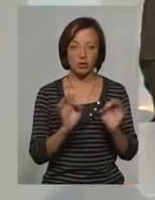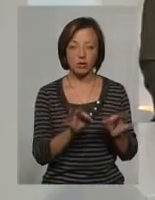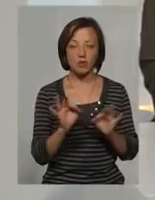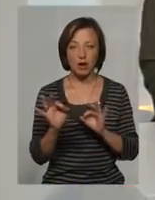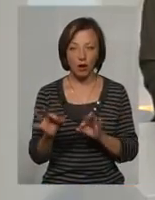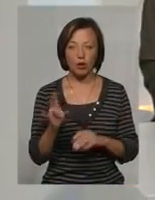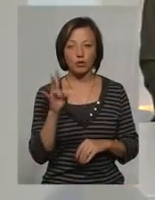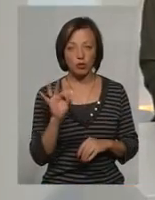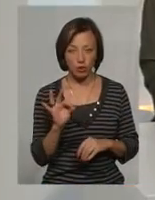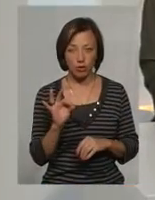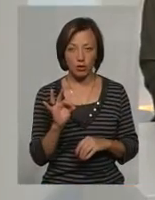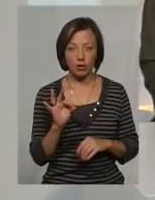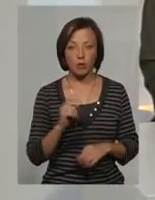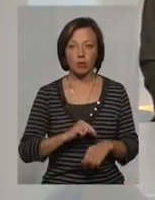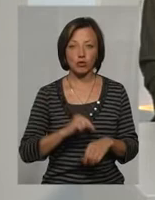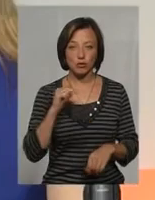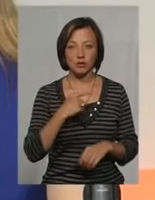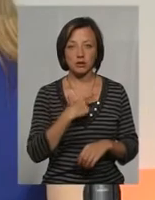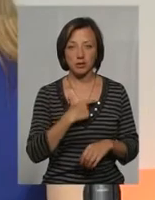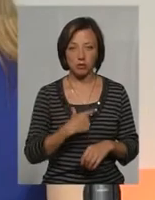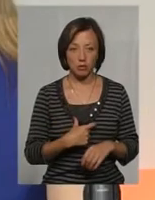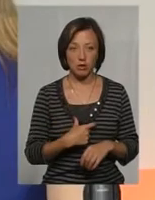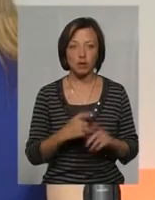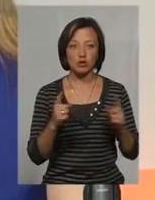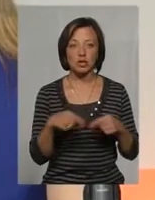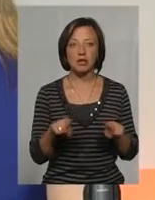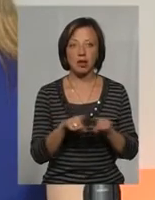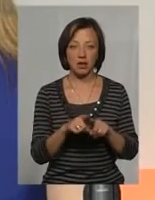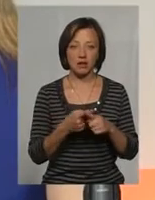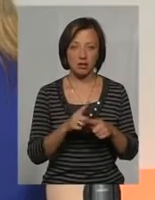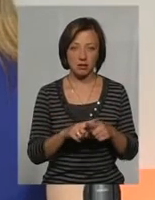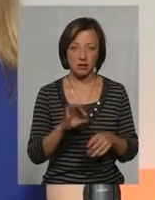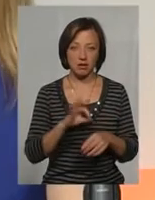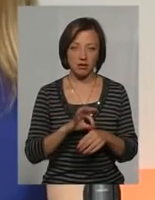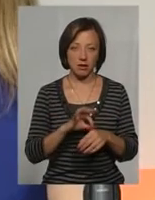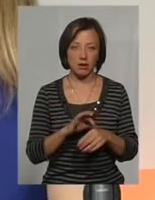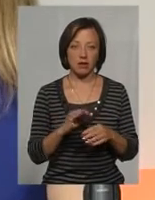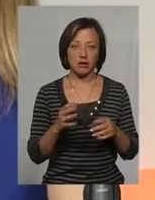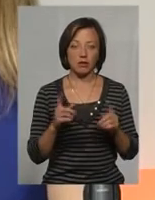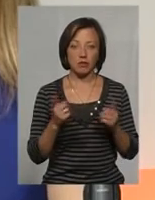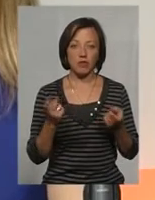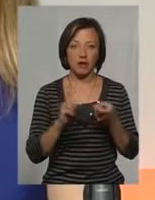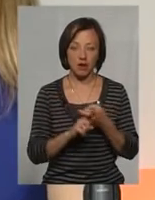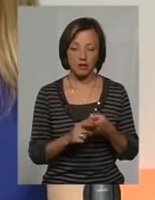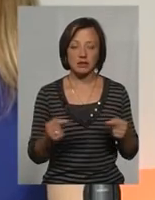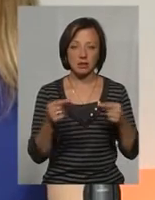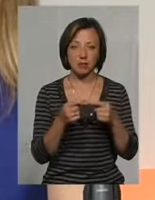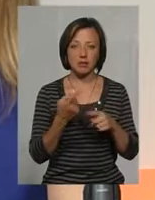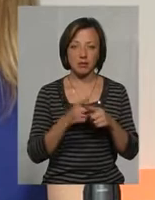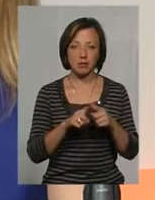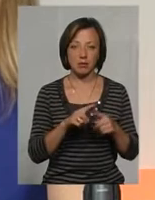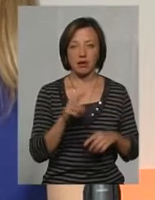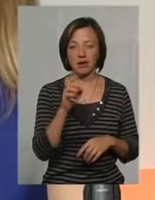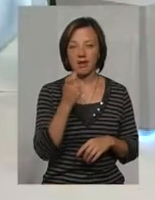нормально, но прочувствував на собі, що таке сальмонельоз, і сальмонельоз цей був пов'язаний іменно з цими